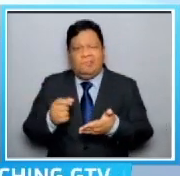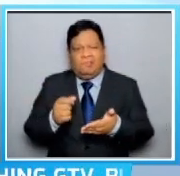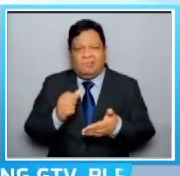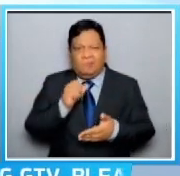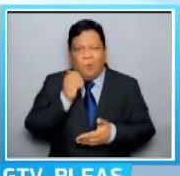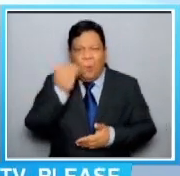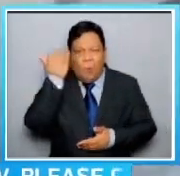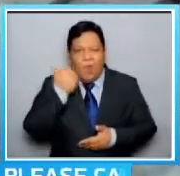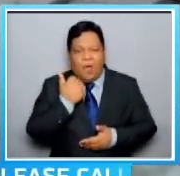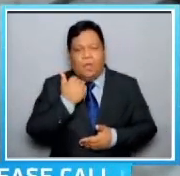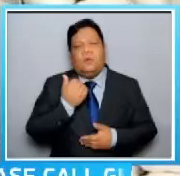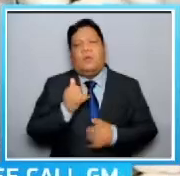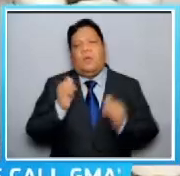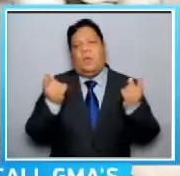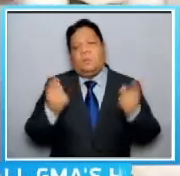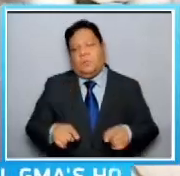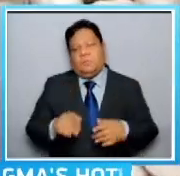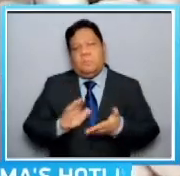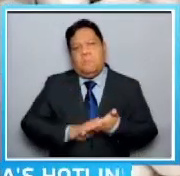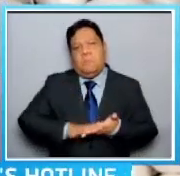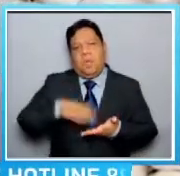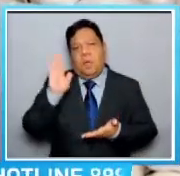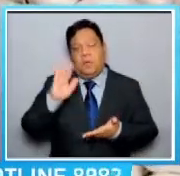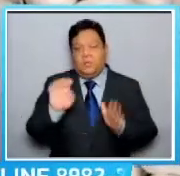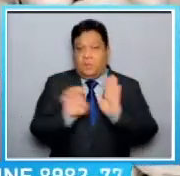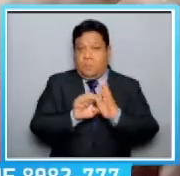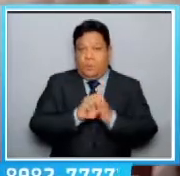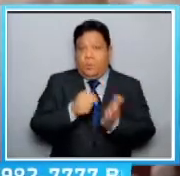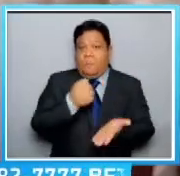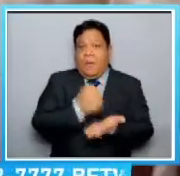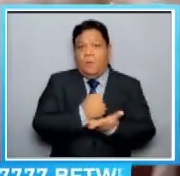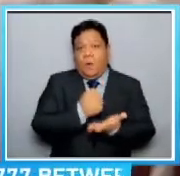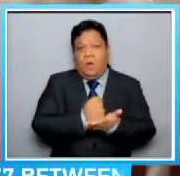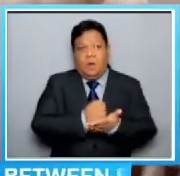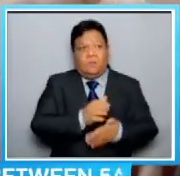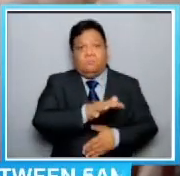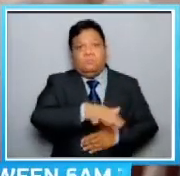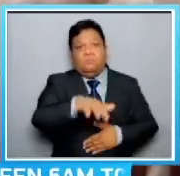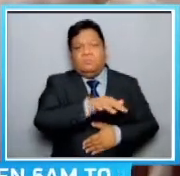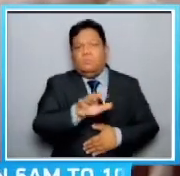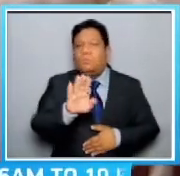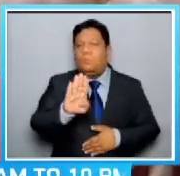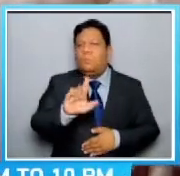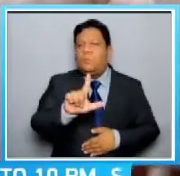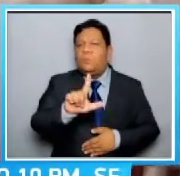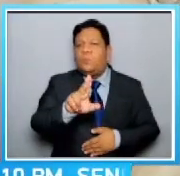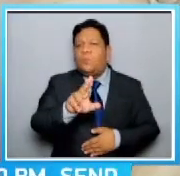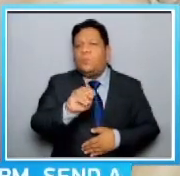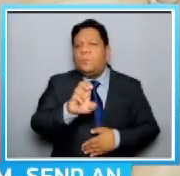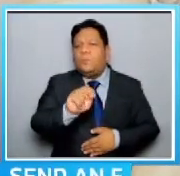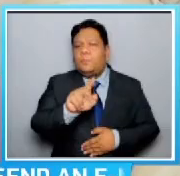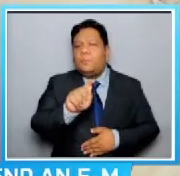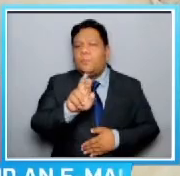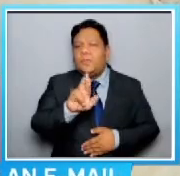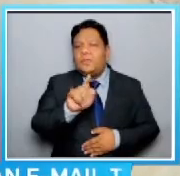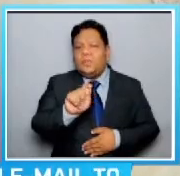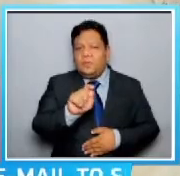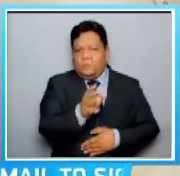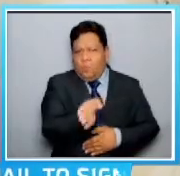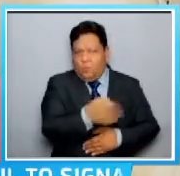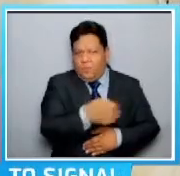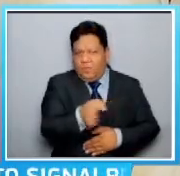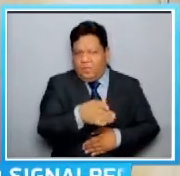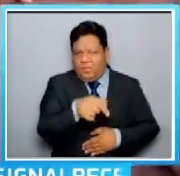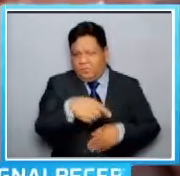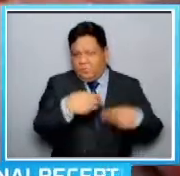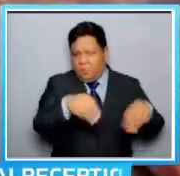Tulad po ng bawang na sa Bloom and Treat Market sa Maynila ay 470 pesos na ang kada kilo mula sa dating